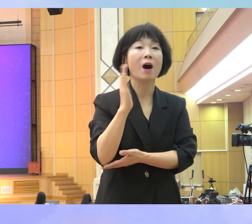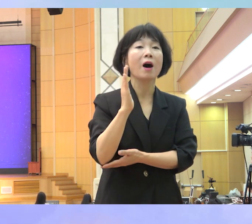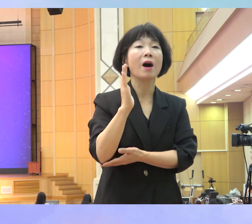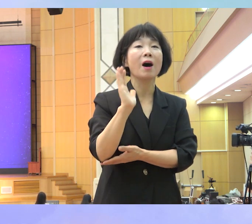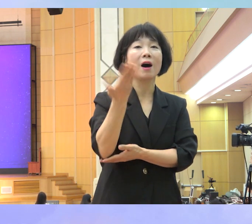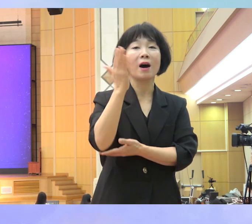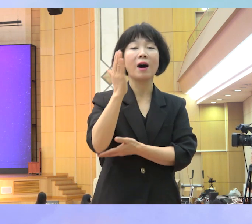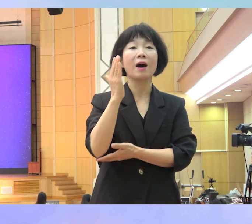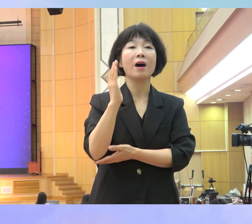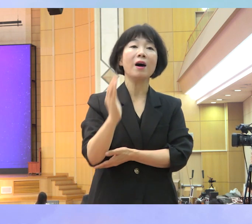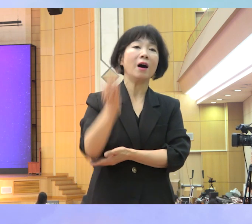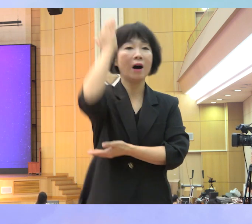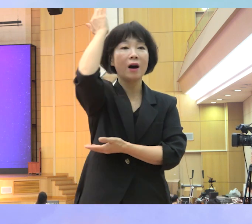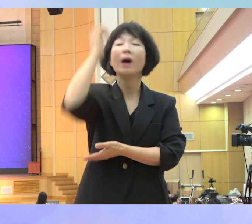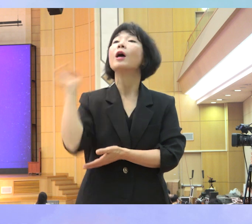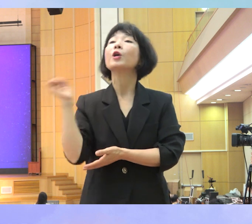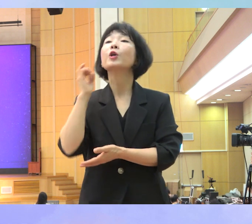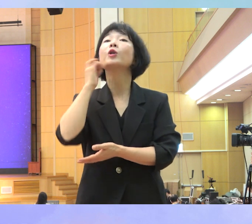영광